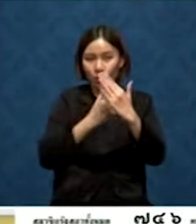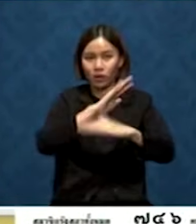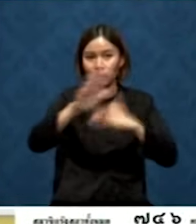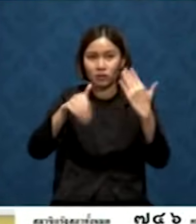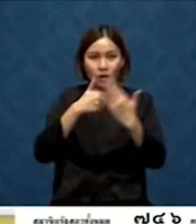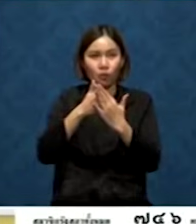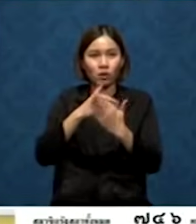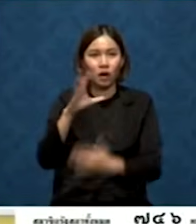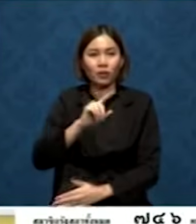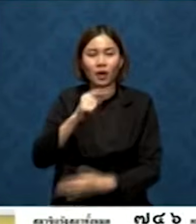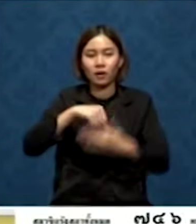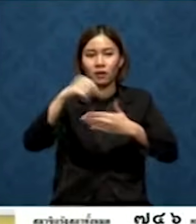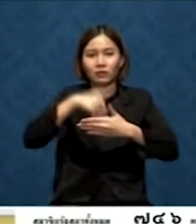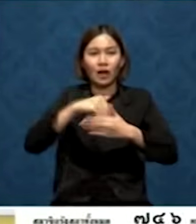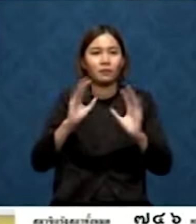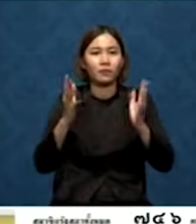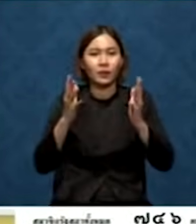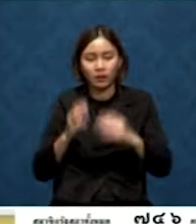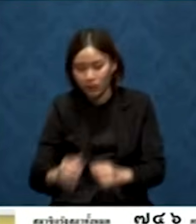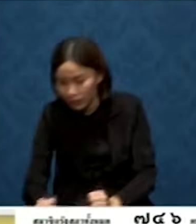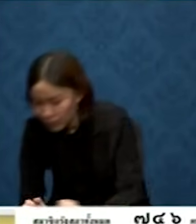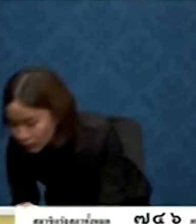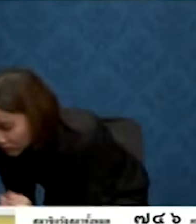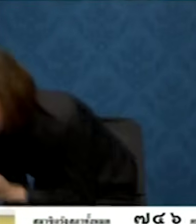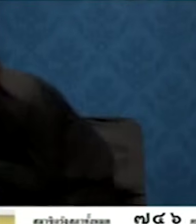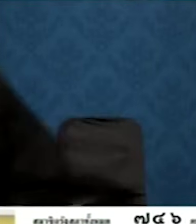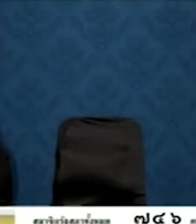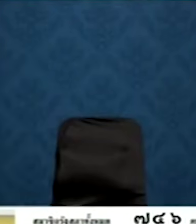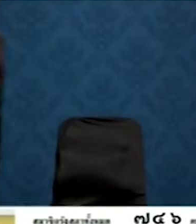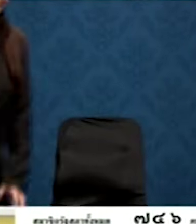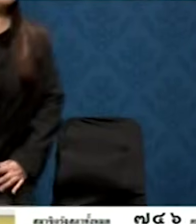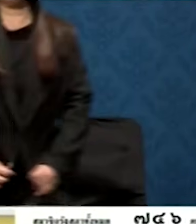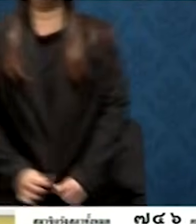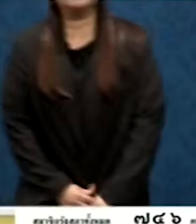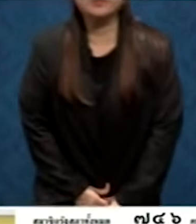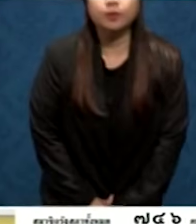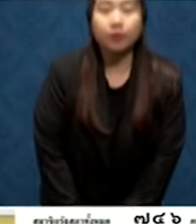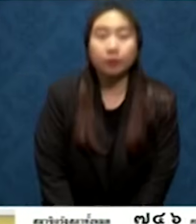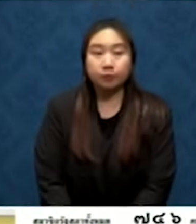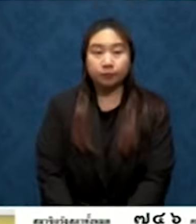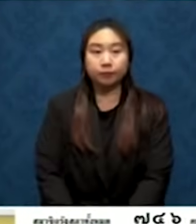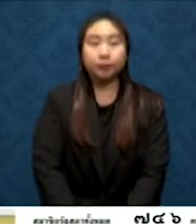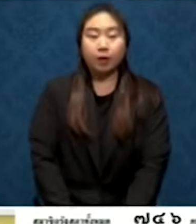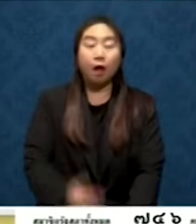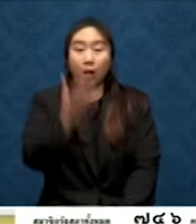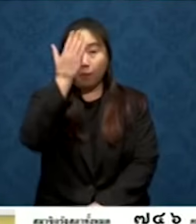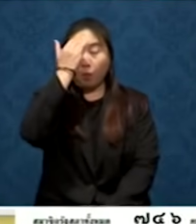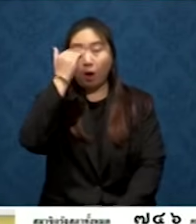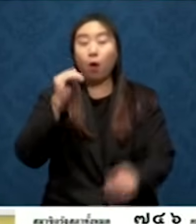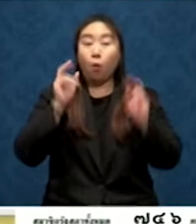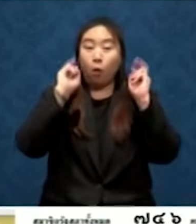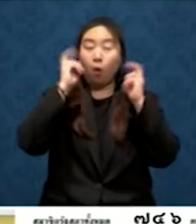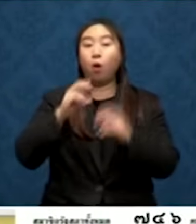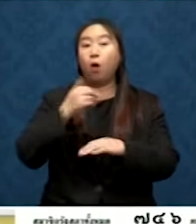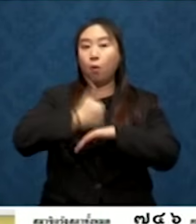ควรจะมาจากการเลือกตั้งเพราะแนวคิดเดิมเรื่องผู้ว่า coครับไม่ได้เป็นแนวคิดที่จะทำให้ผู้บริหารนั้นต้อง